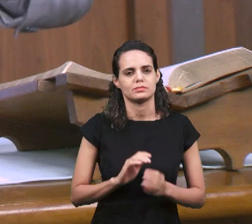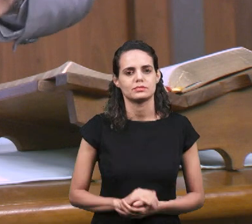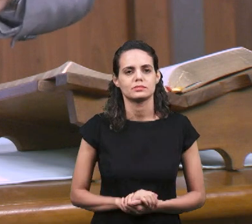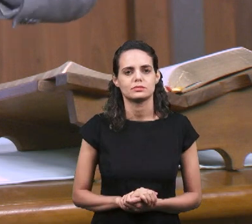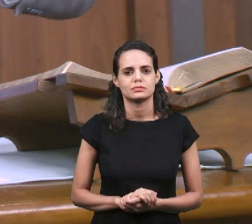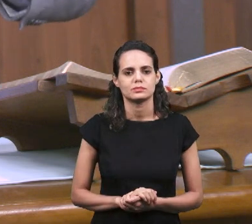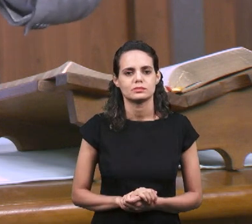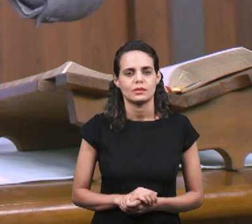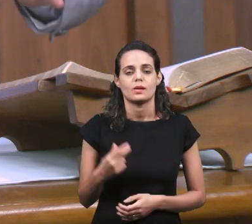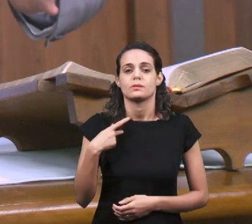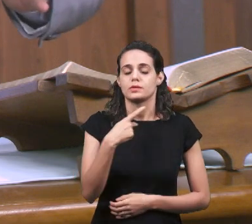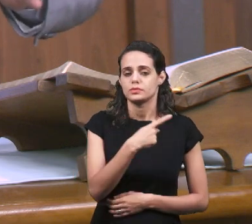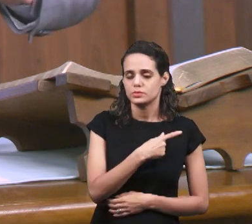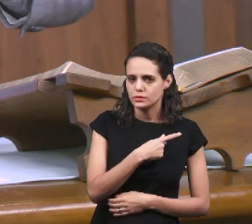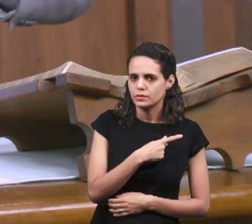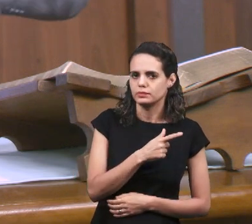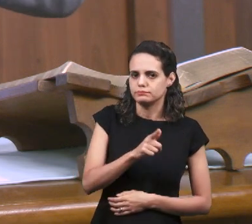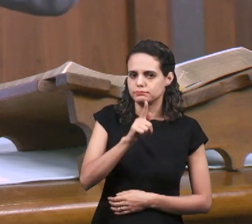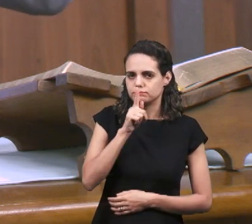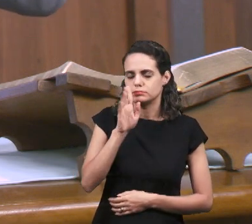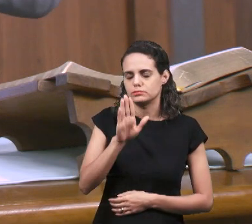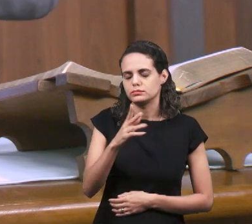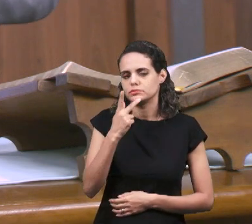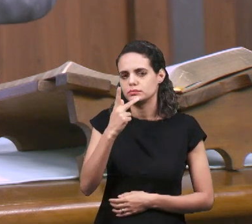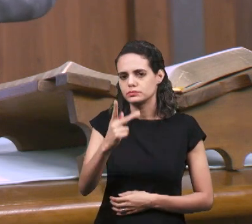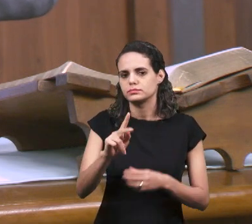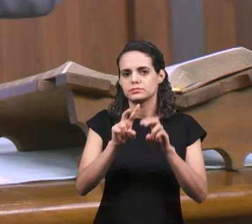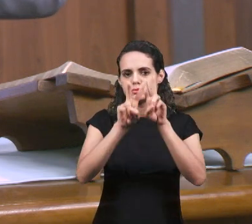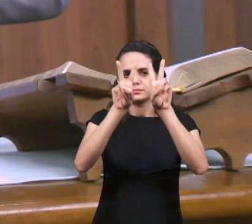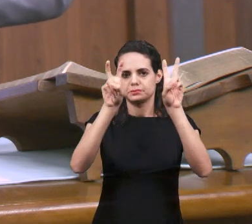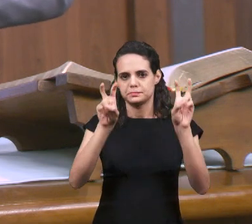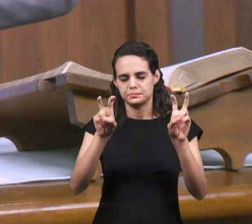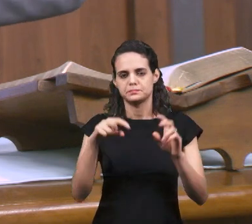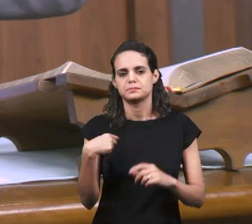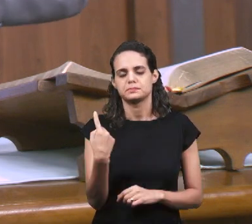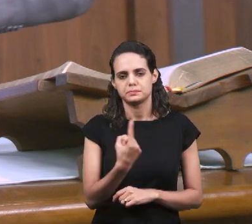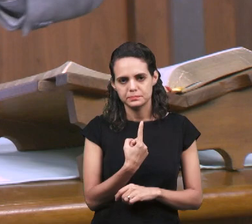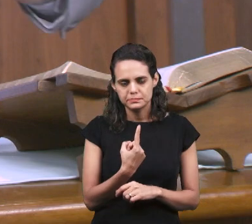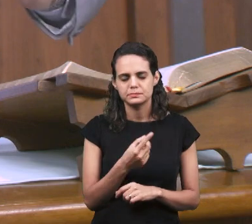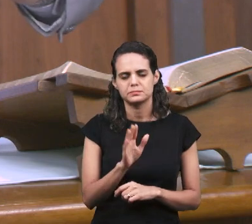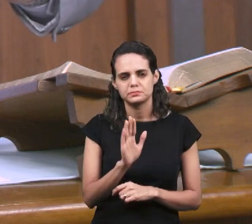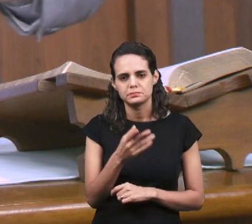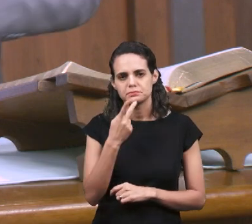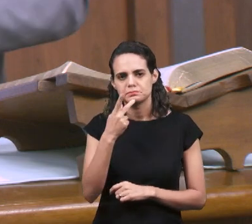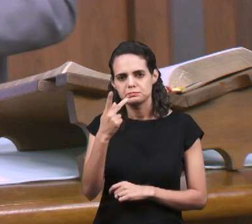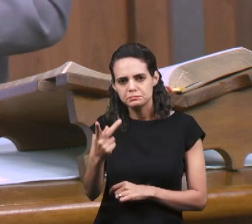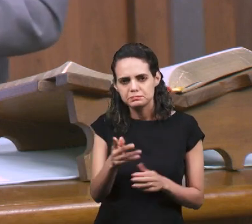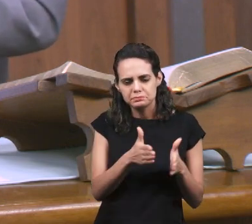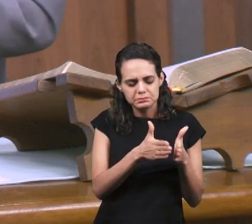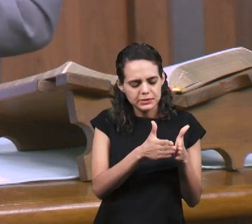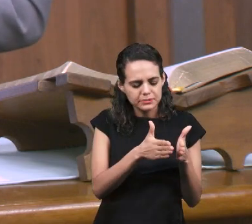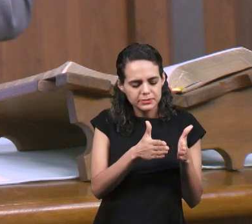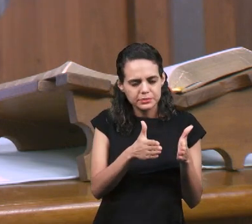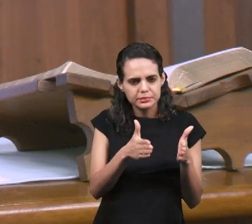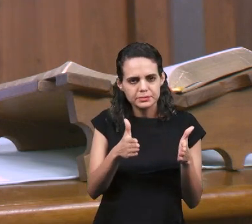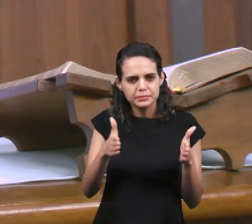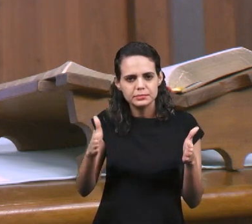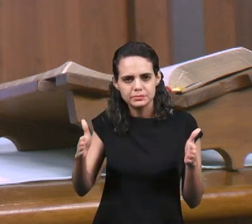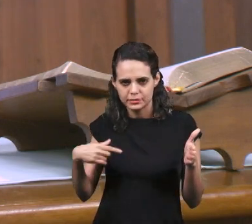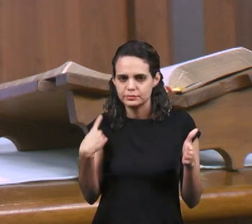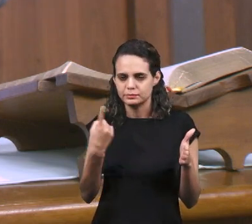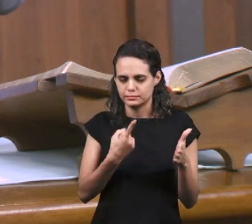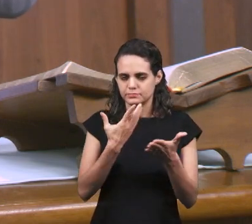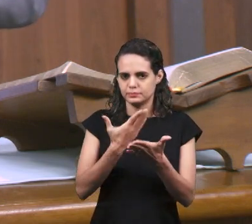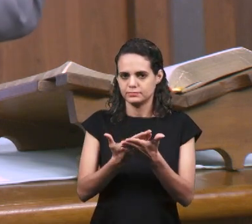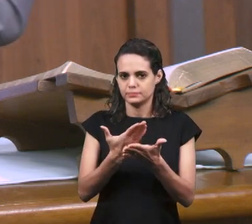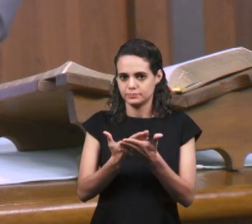le sujet que nous sommes en train d'aborder pour les prochaines écoles bibliques dominicales. Dans cette séquence, maintenant, où nous sommes. Donc, ce sujet